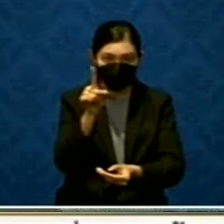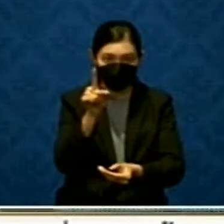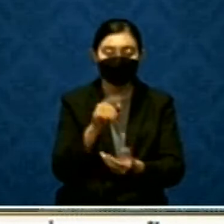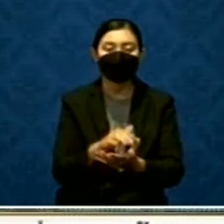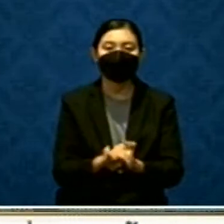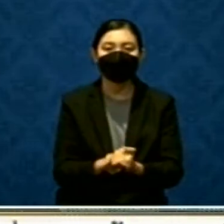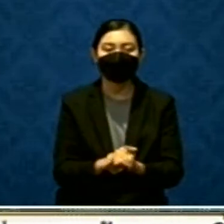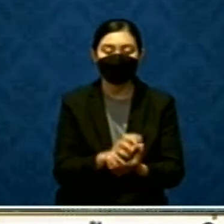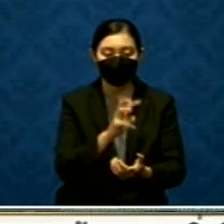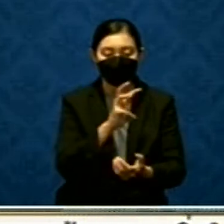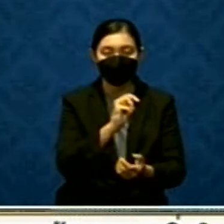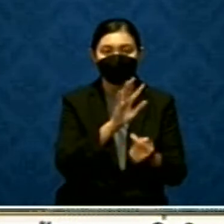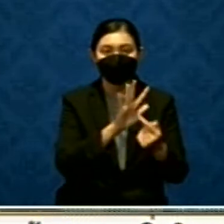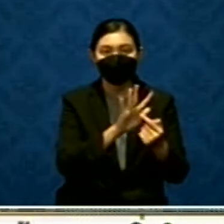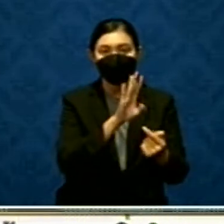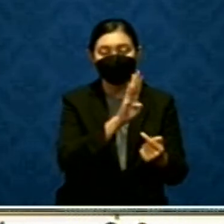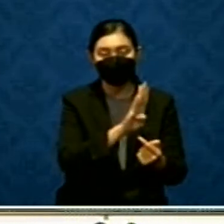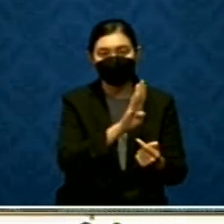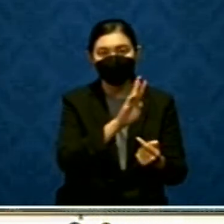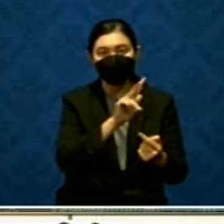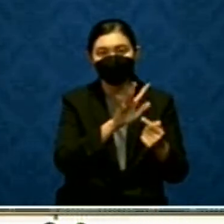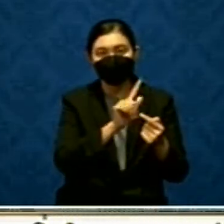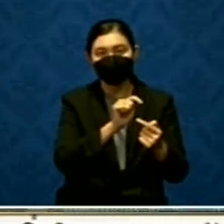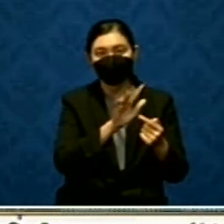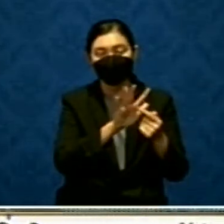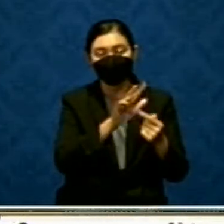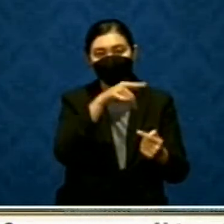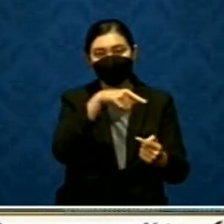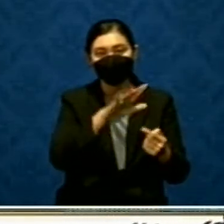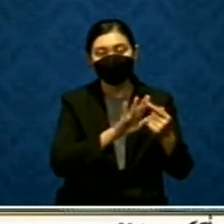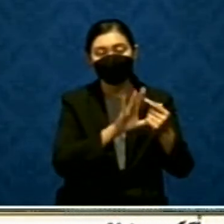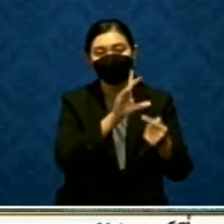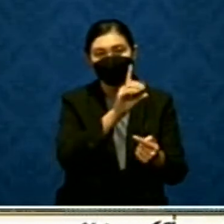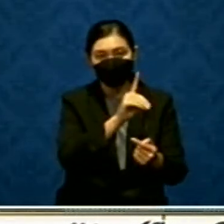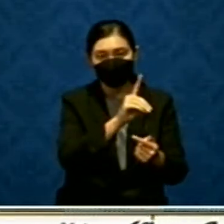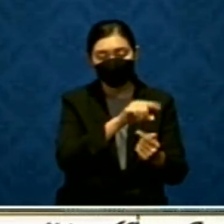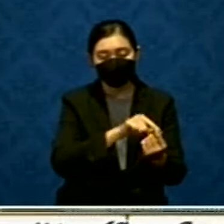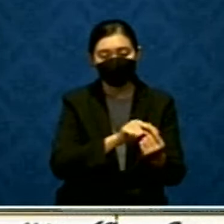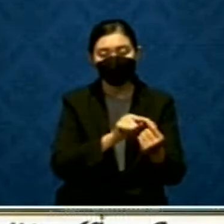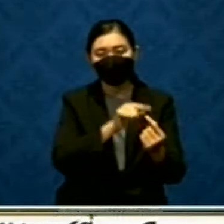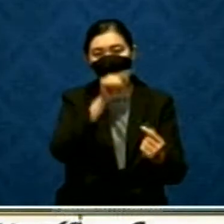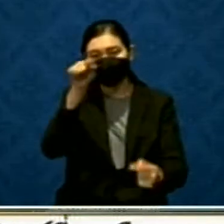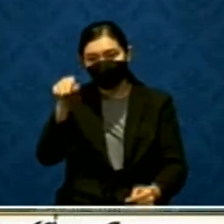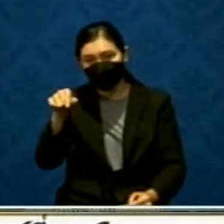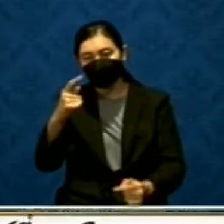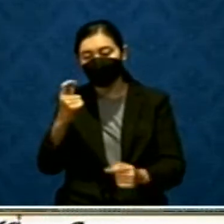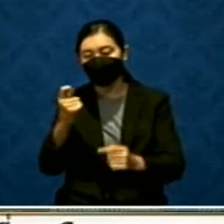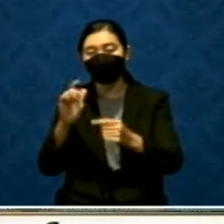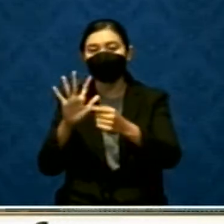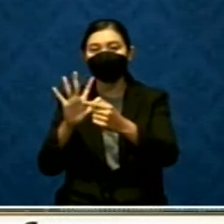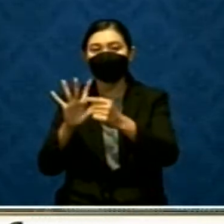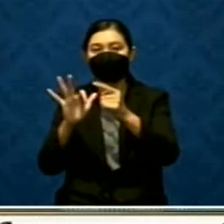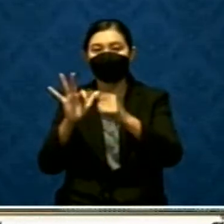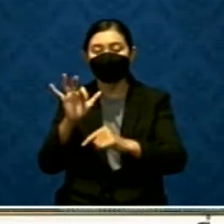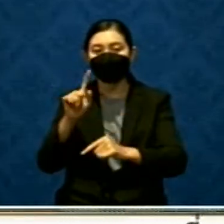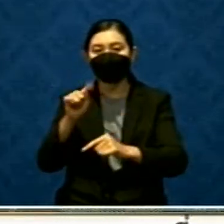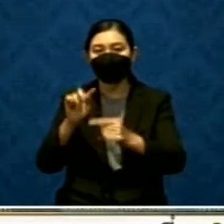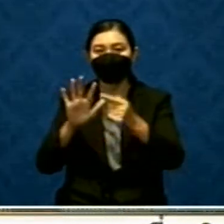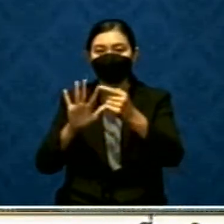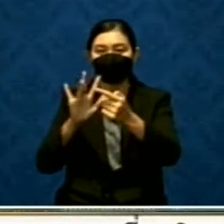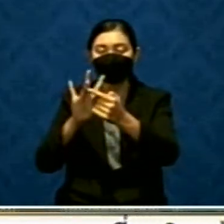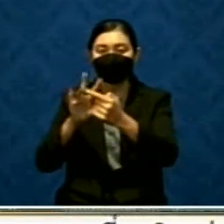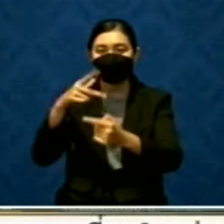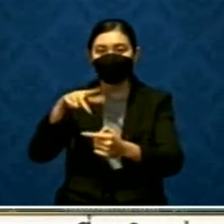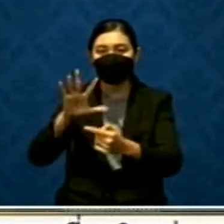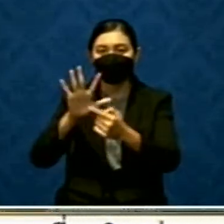ที่อุตภานะครับเพื่อสนับสนุนโครงการ EEC ซึ่งพนักท่านนายกรัฐมนตรีพลเอกประยุทธ์จันทร์โอชานะครับได้ดำเนินการเรื่อง